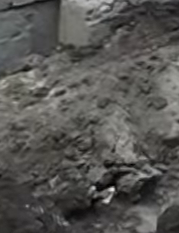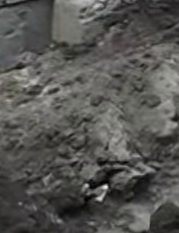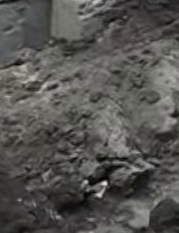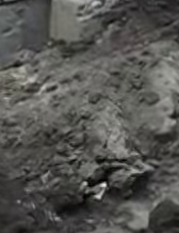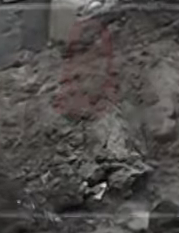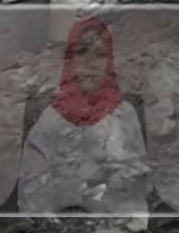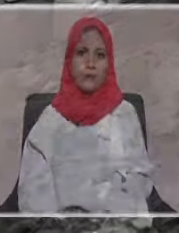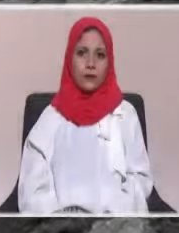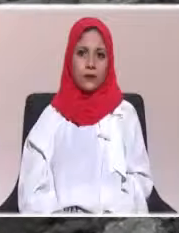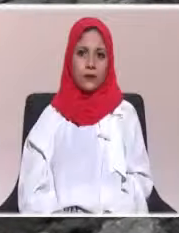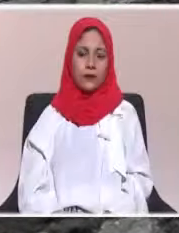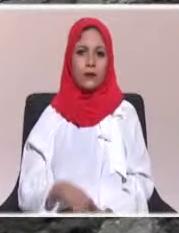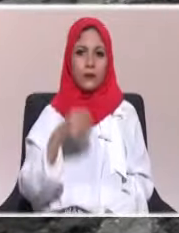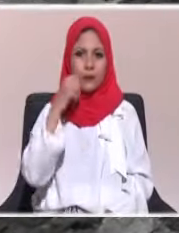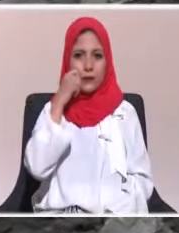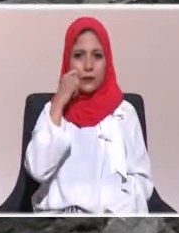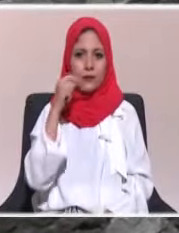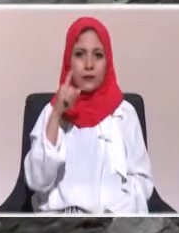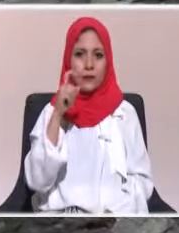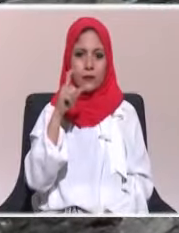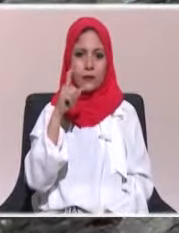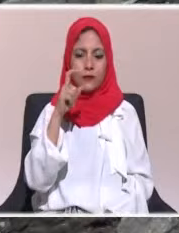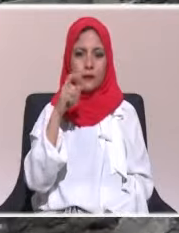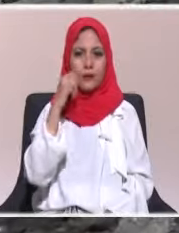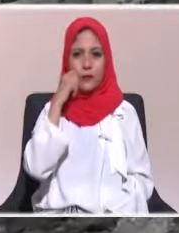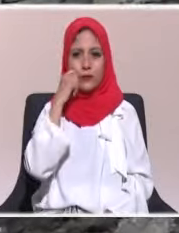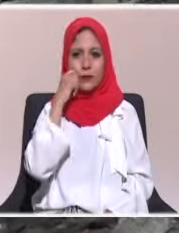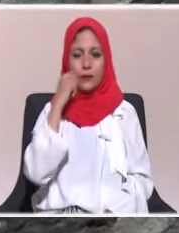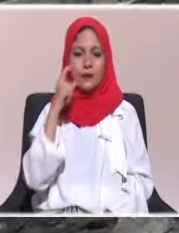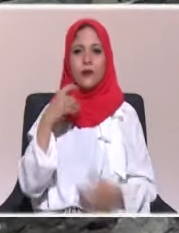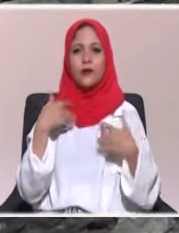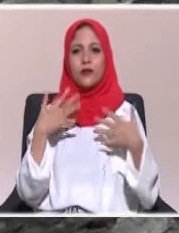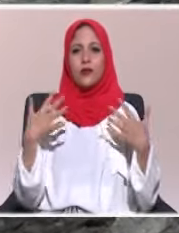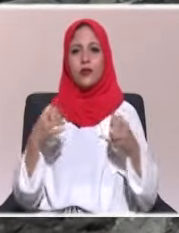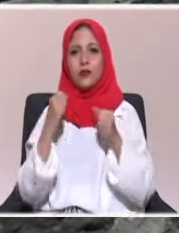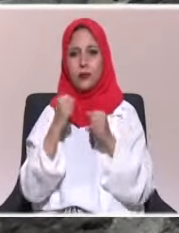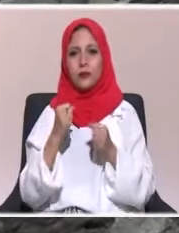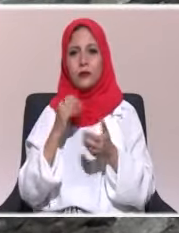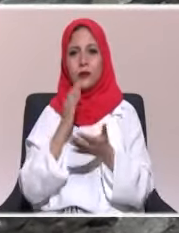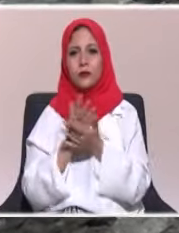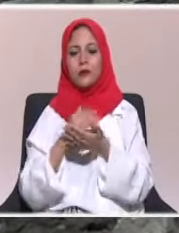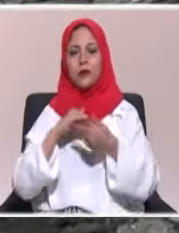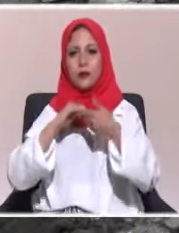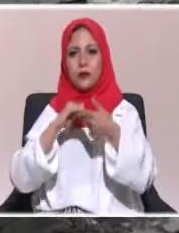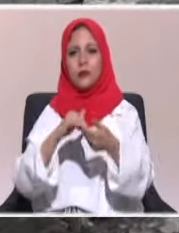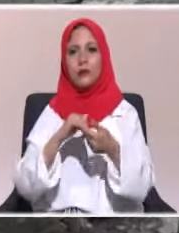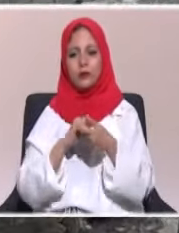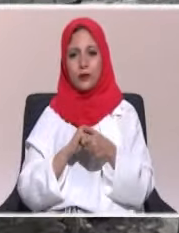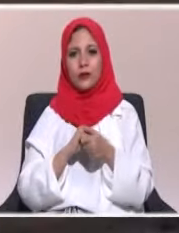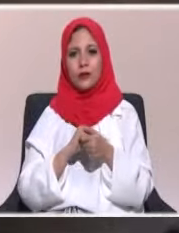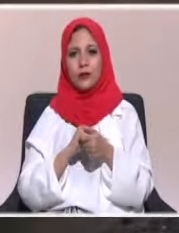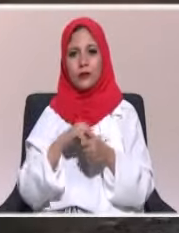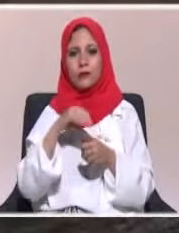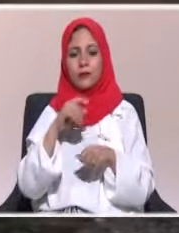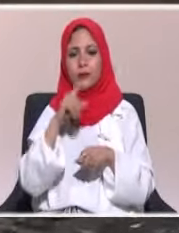سيمفونية عمل تعزفها سواعد أبناء محافظة الغربية بقرية الضبابشة بمركز